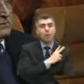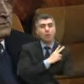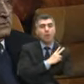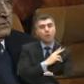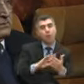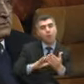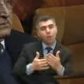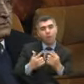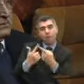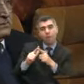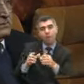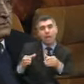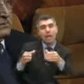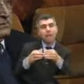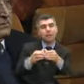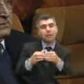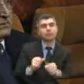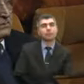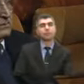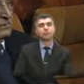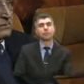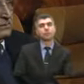والإدارية والحجرات الدراسية،